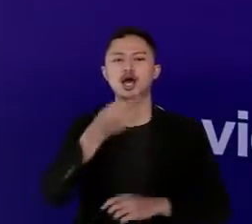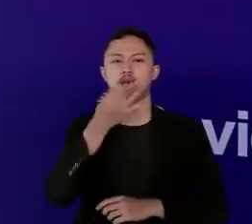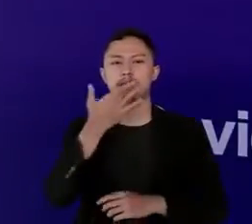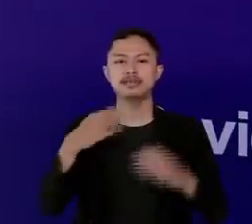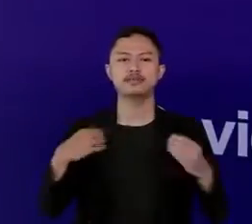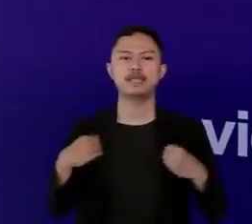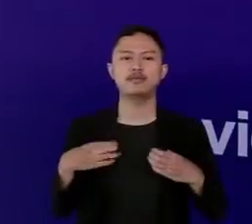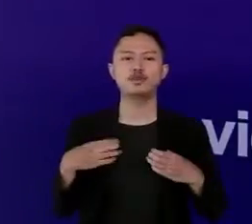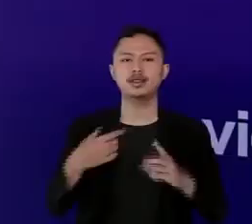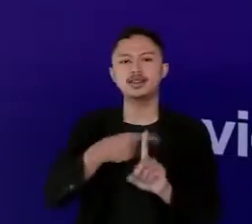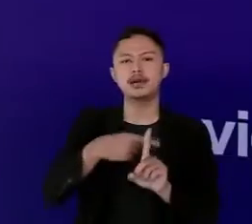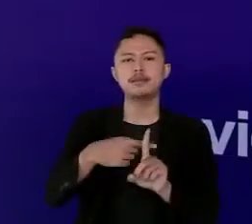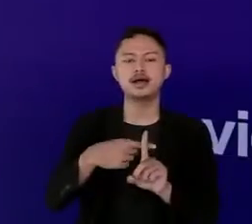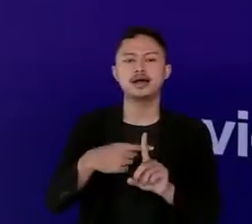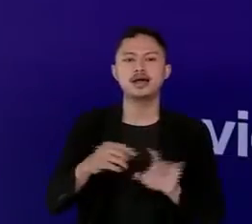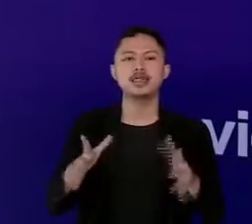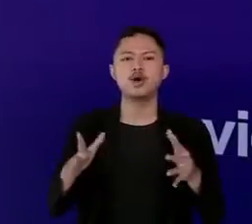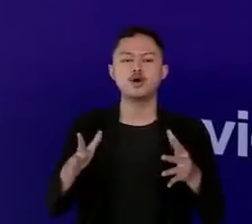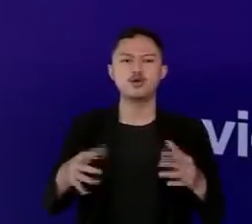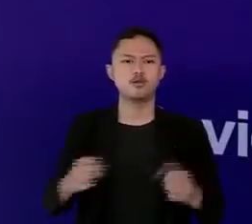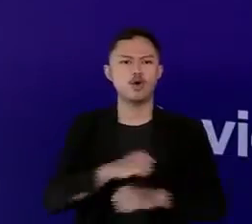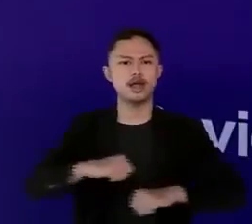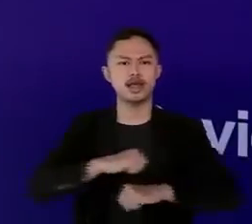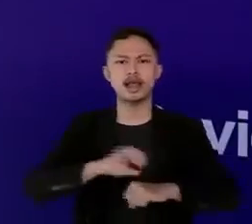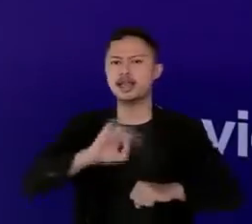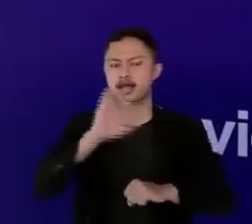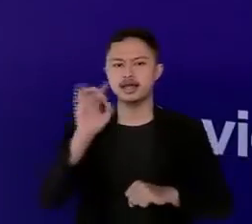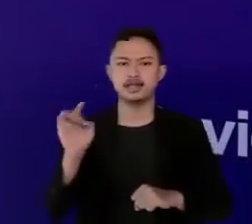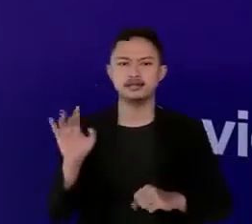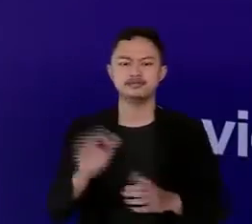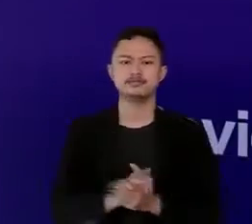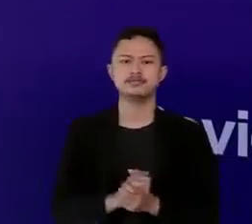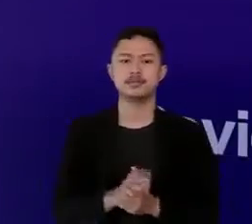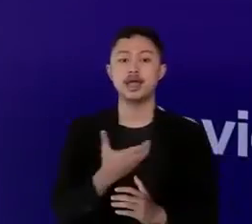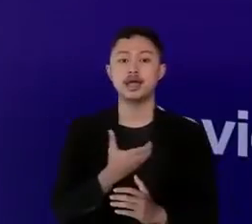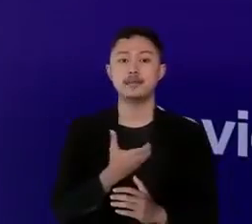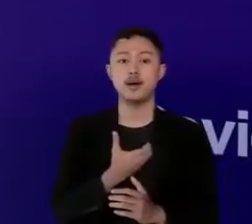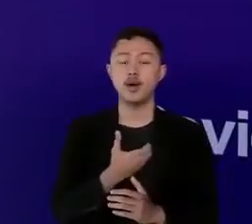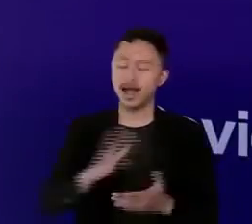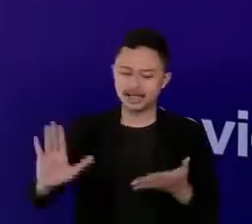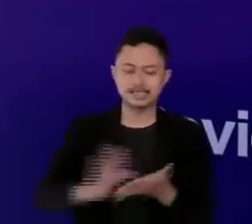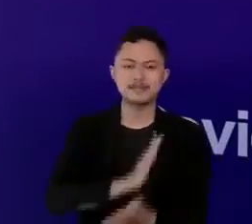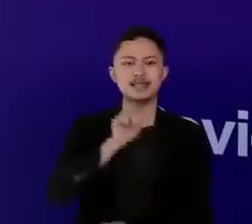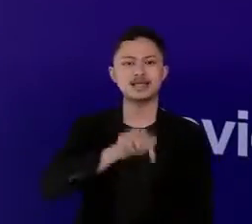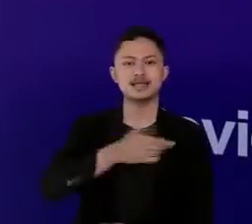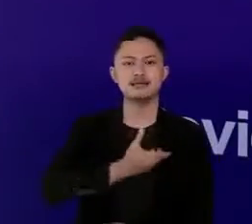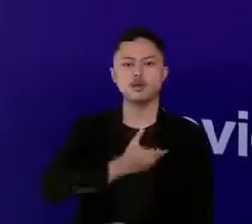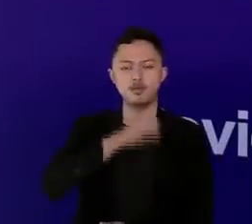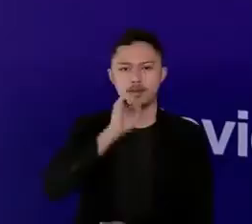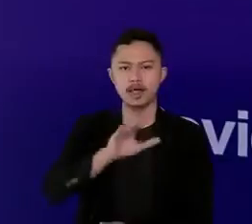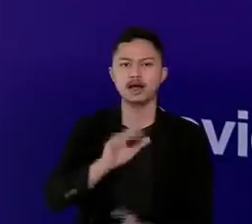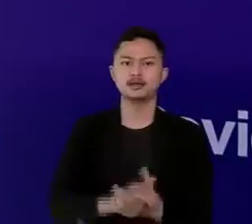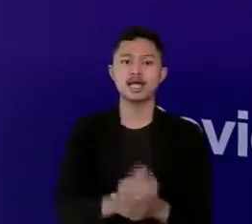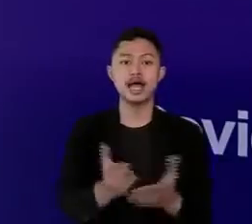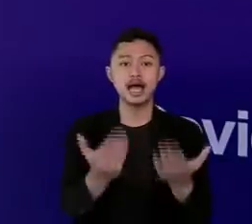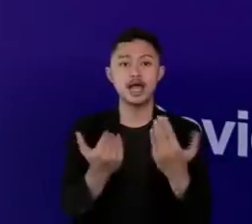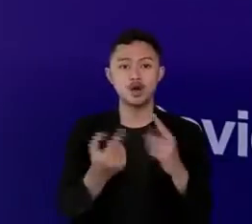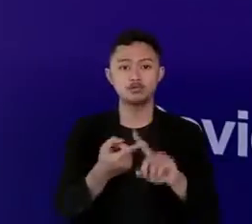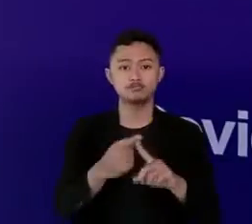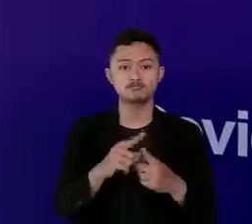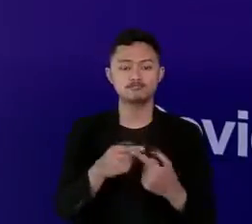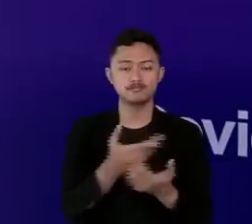juga mungkin bagus sekali Saya ingin menyampaikan juga Mumpung Ada Kesempatan bahwa juga harus menjaga